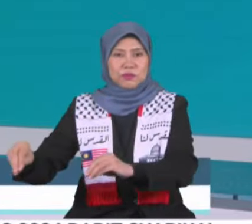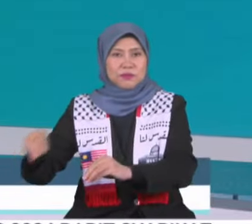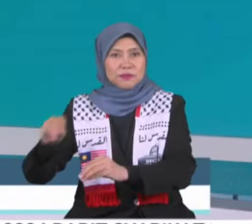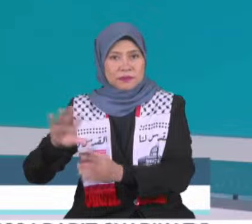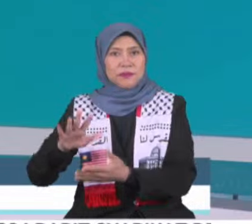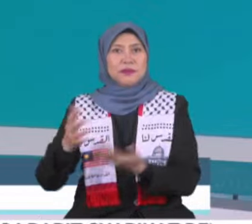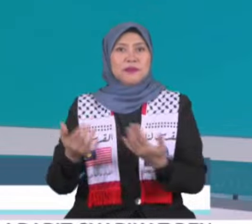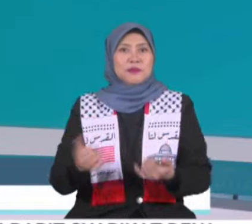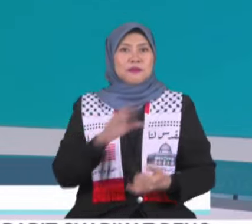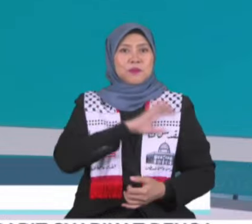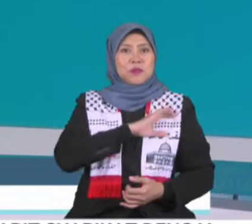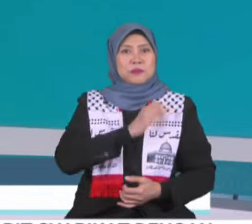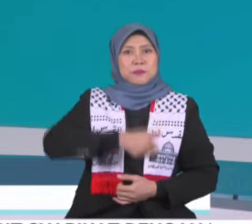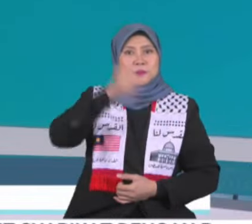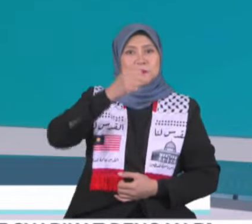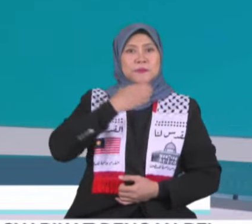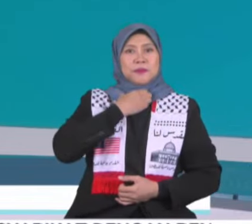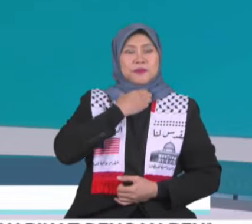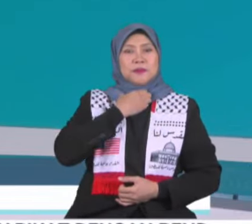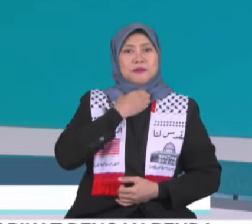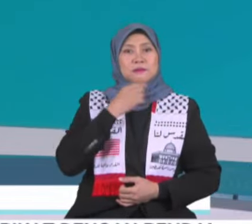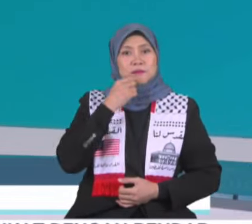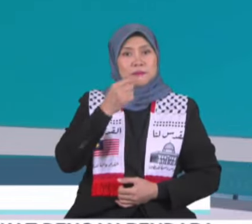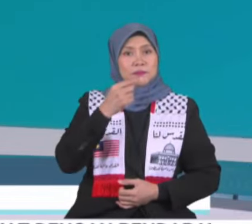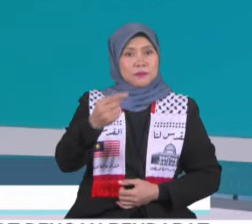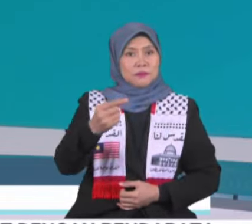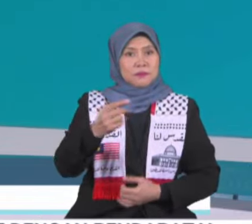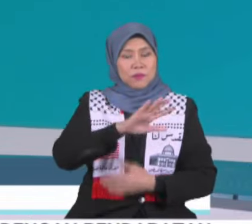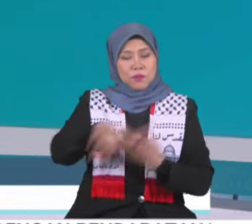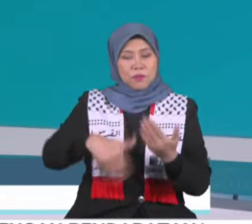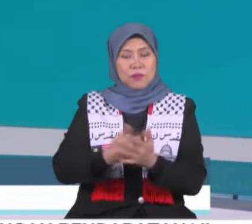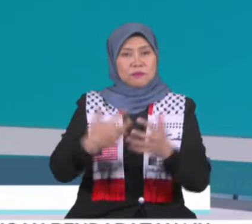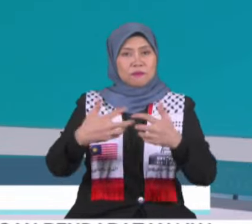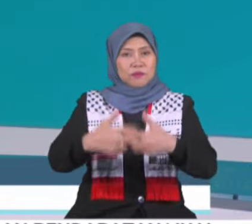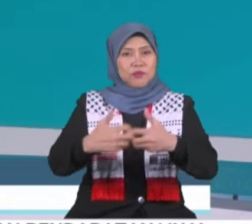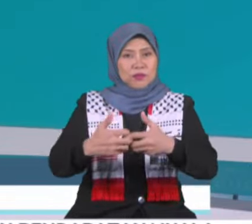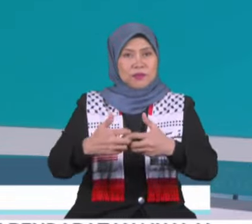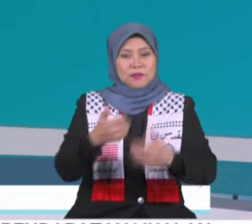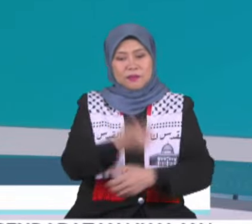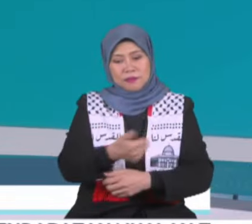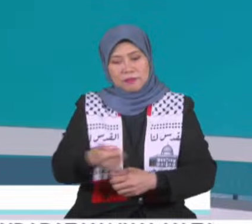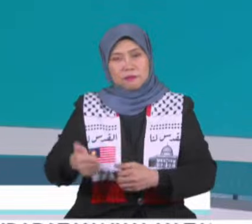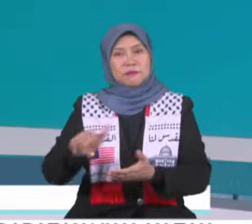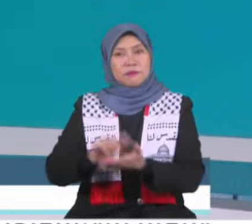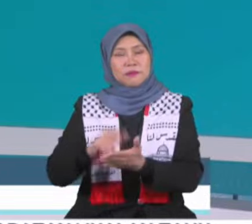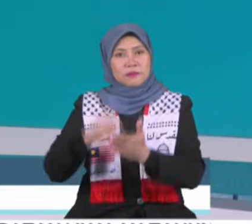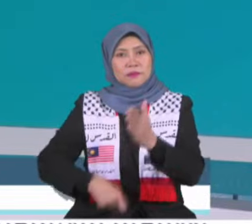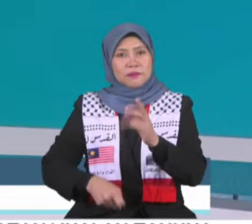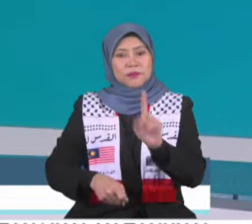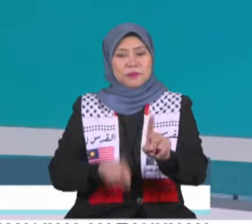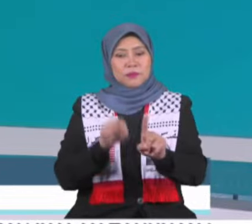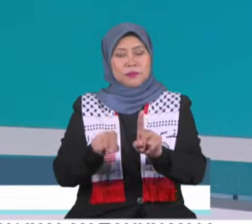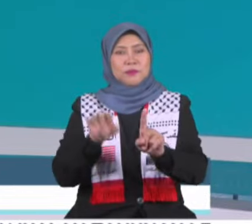Daerah Perak Tengah Superintendent Hafizul Helmi Hamzah berkata, kesemua mesin dan peralatan itu bernilai